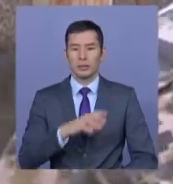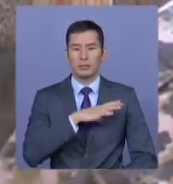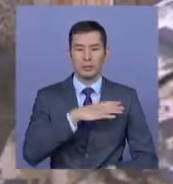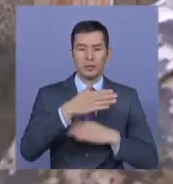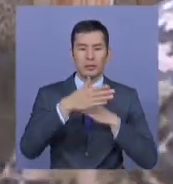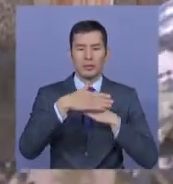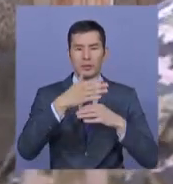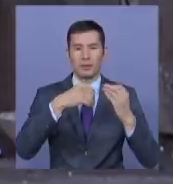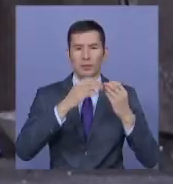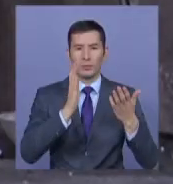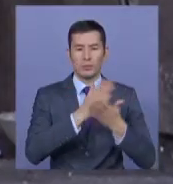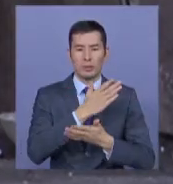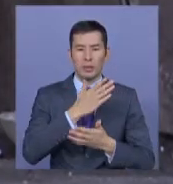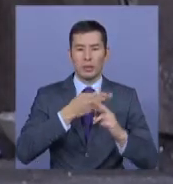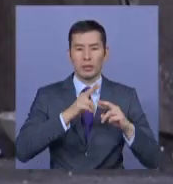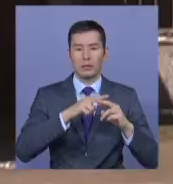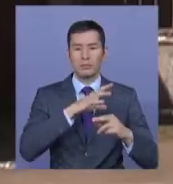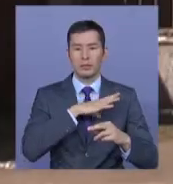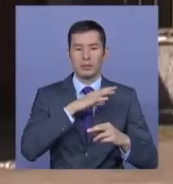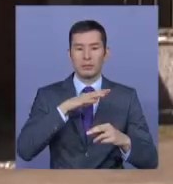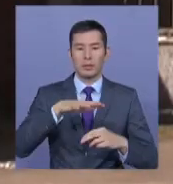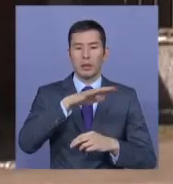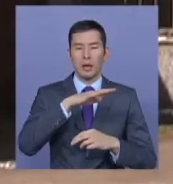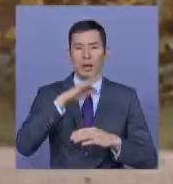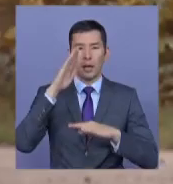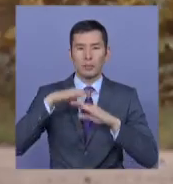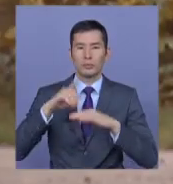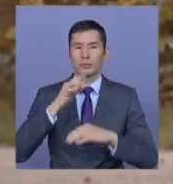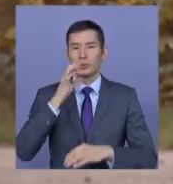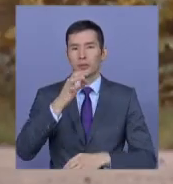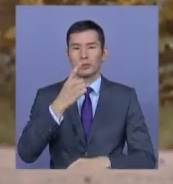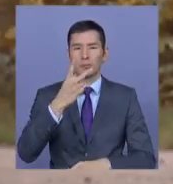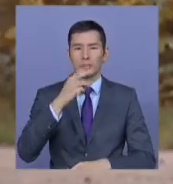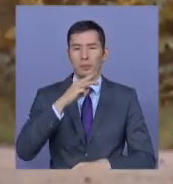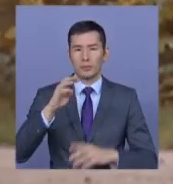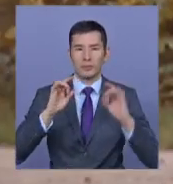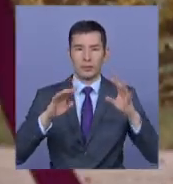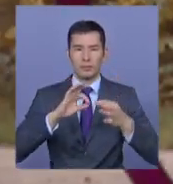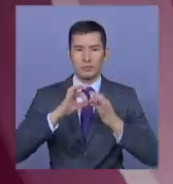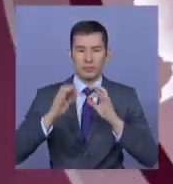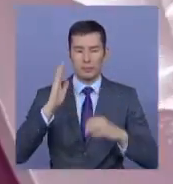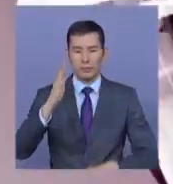түспесін деп, оларын жоғалтты. Бұл нұсқан туралы аудан билігі не дейді? Бірер минуттан соң Қуан Нұрақын айтып беремін.